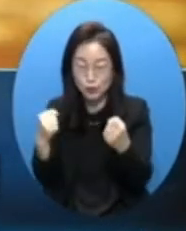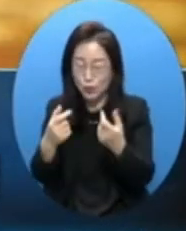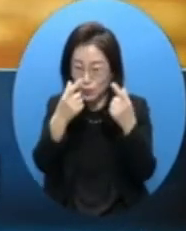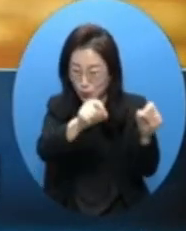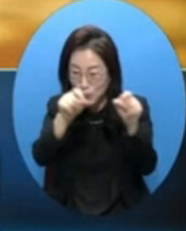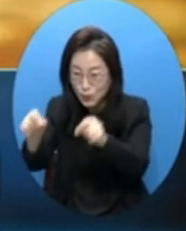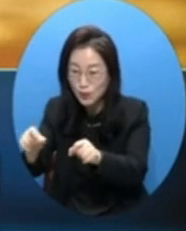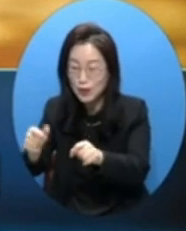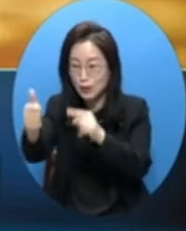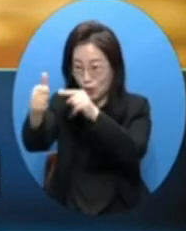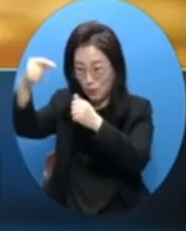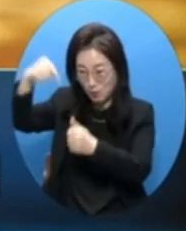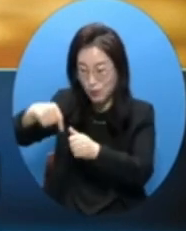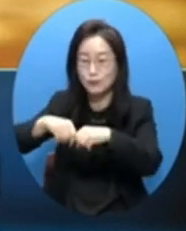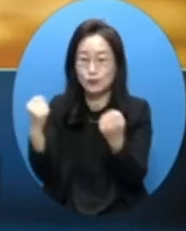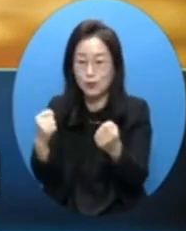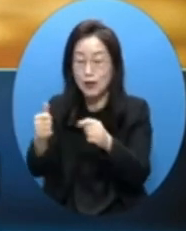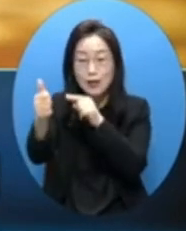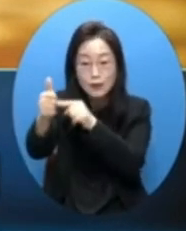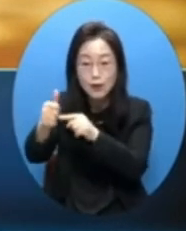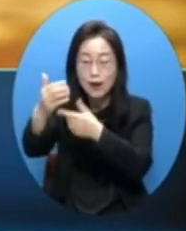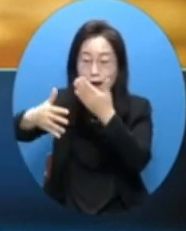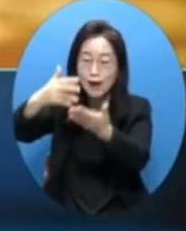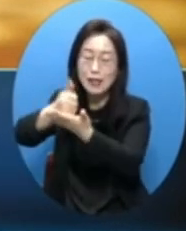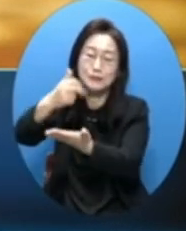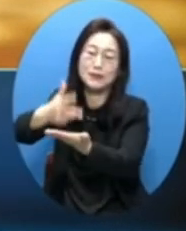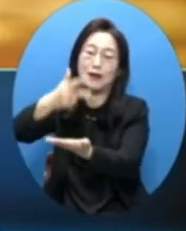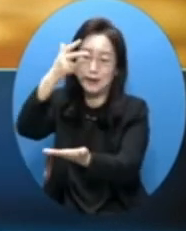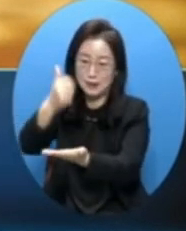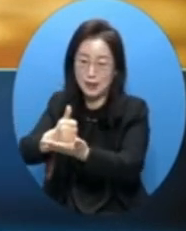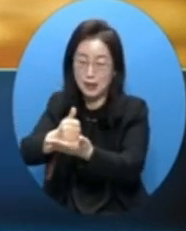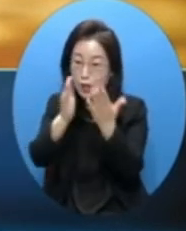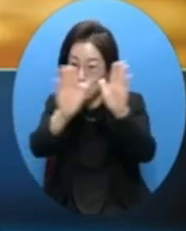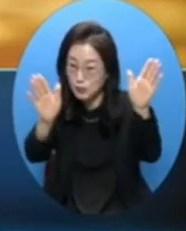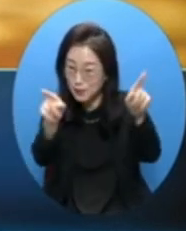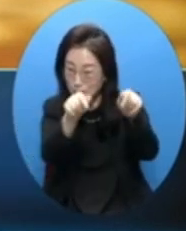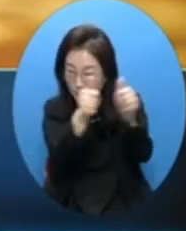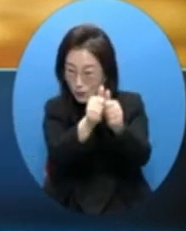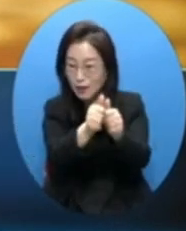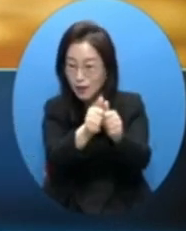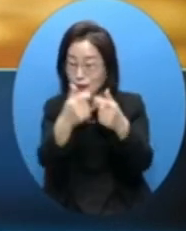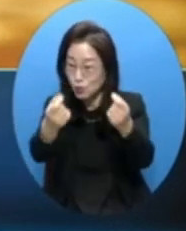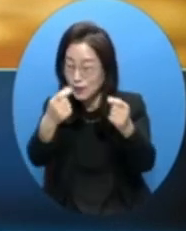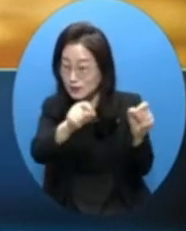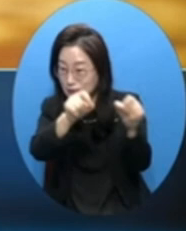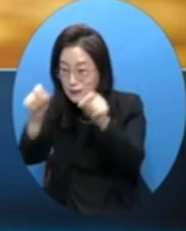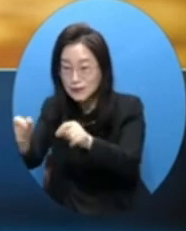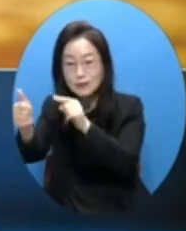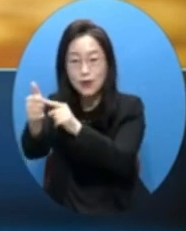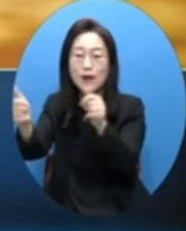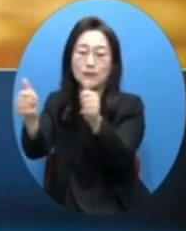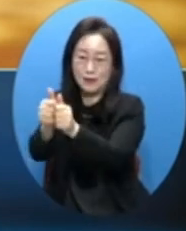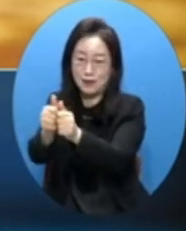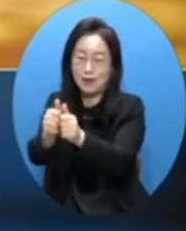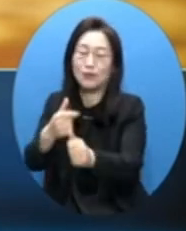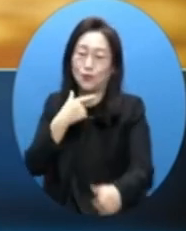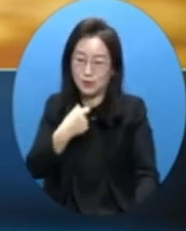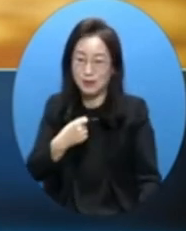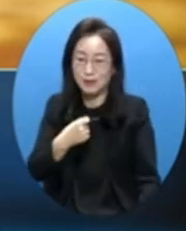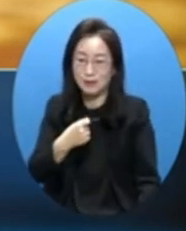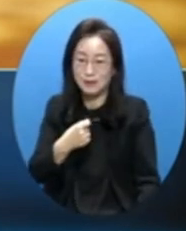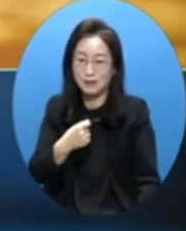당신에게 순종하려니와 오직 당신의 하나님 여호와께서 모세와 함께 계시던 것 같이 당신과 함께 계시기를